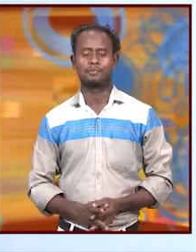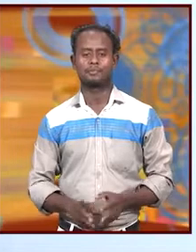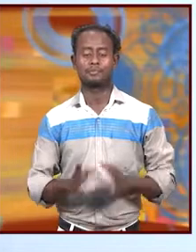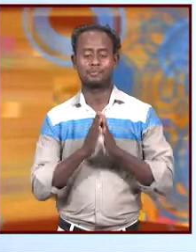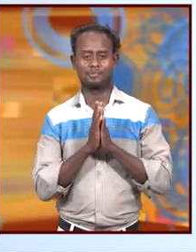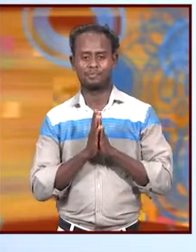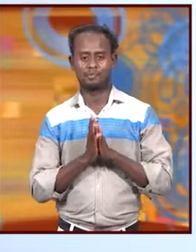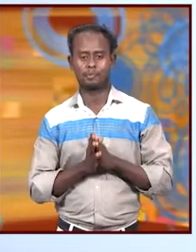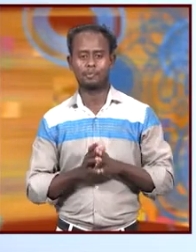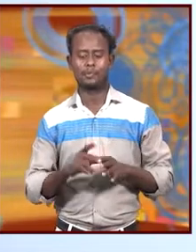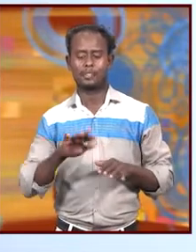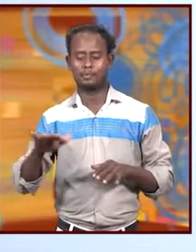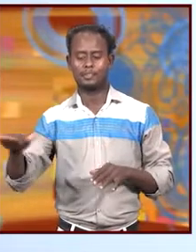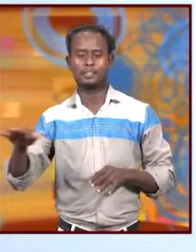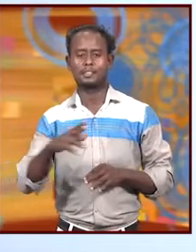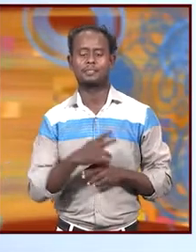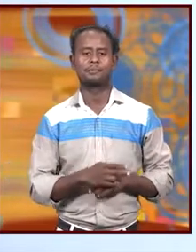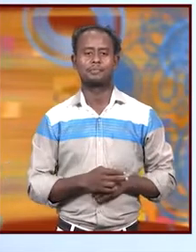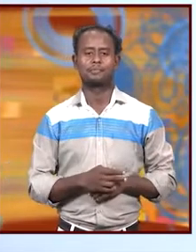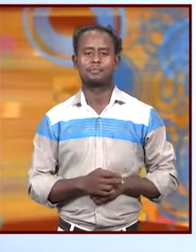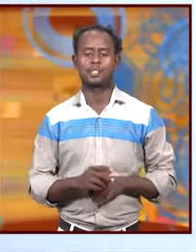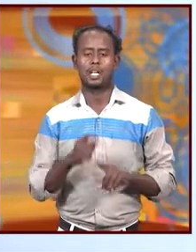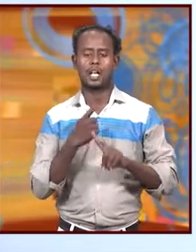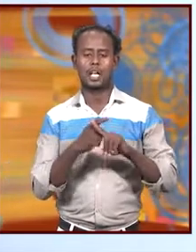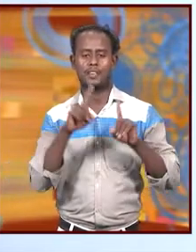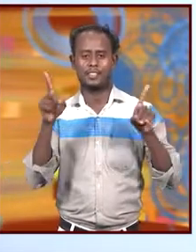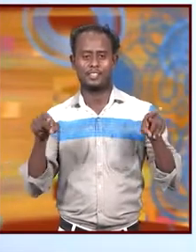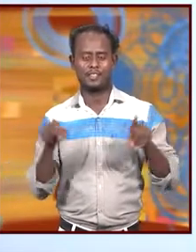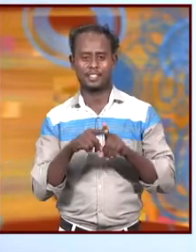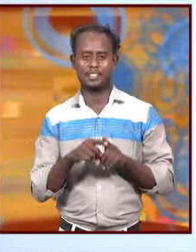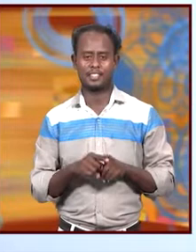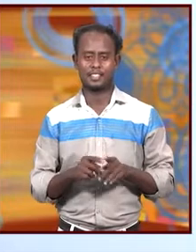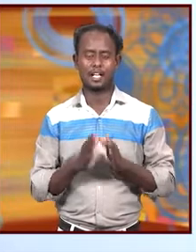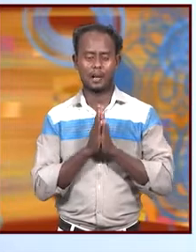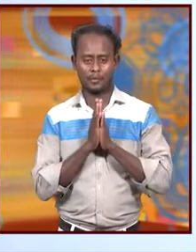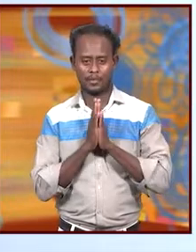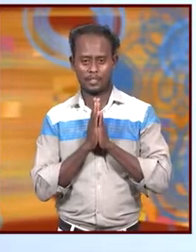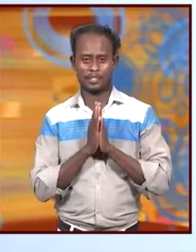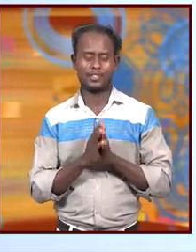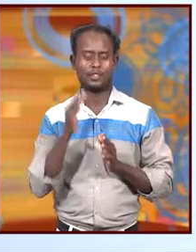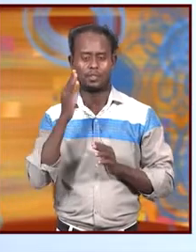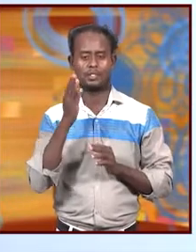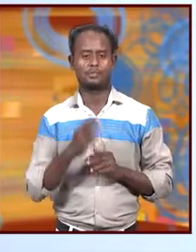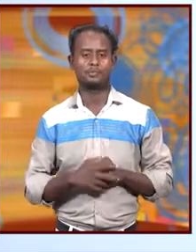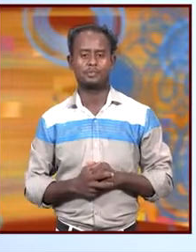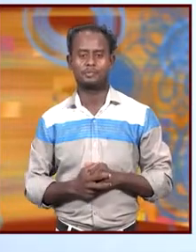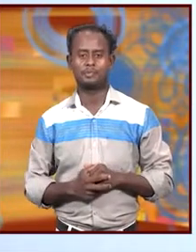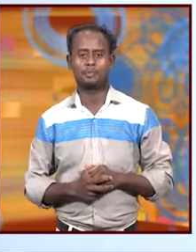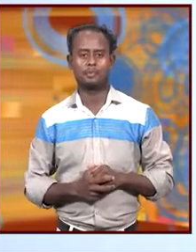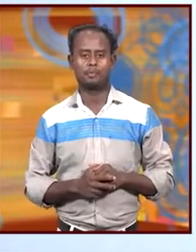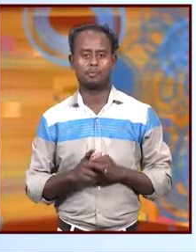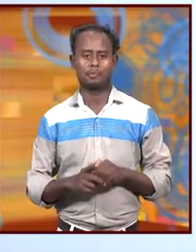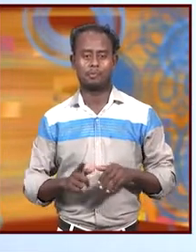அன்பிற்குரிய மாணவ கண்மணிகளுக்கு கல்வி டிவியின் வாயிலாக அன்பு வணக்கங்களும் வாழ்த்துக்களும்.